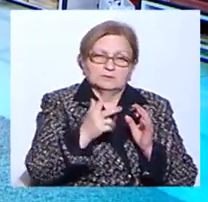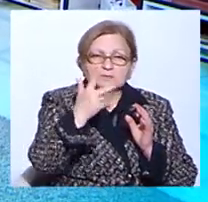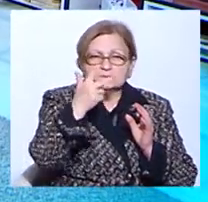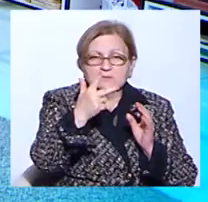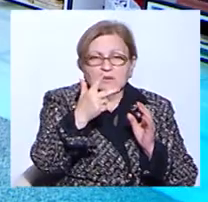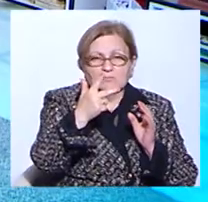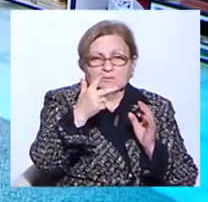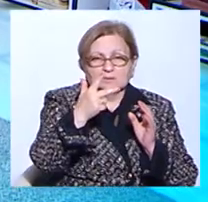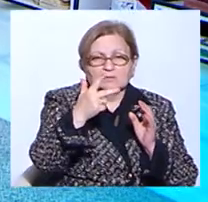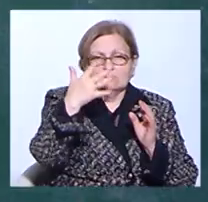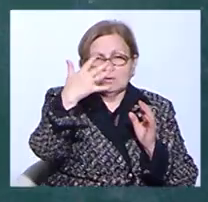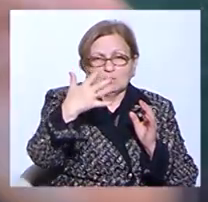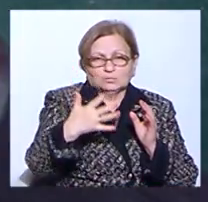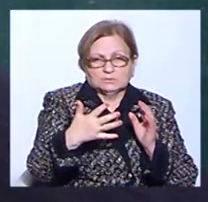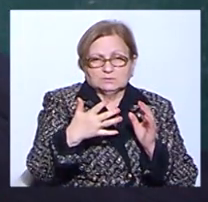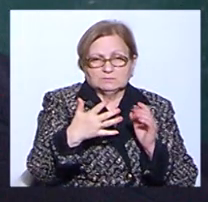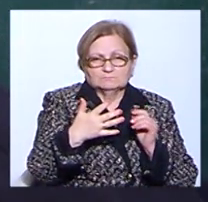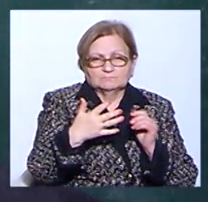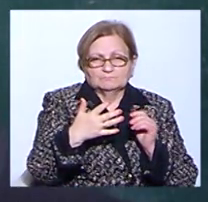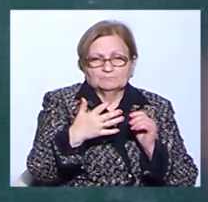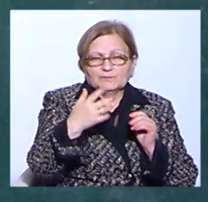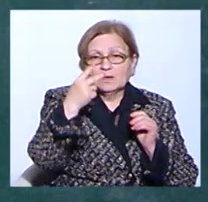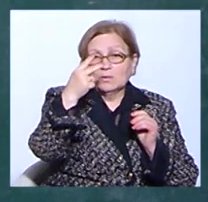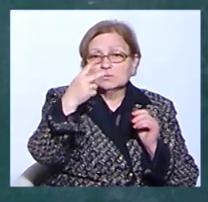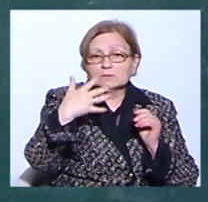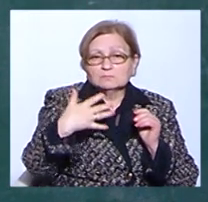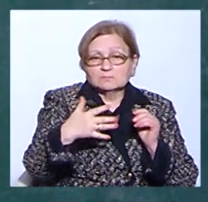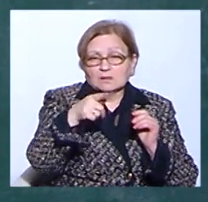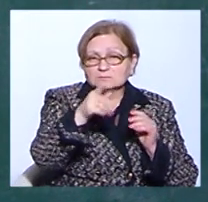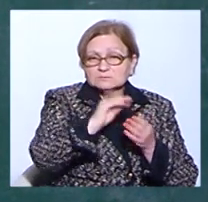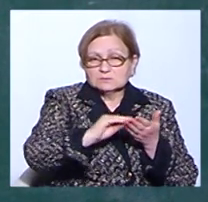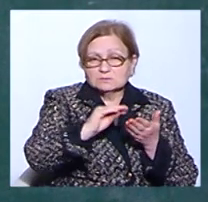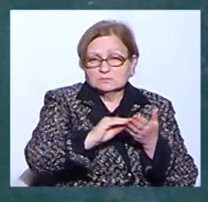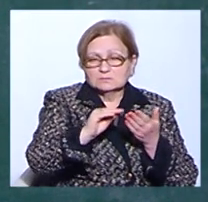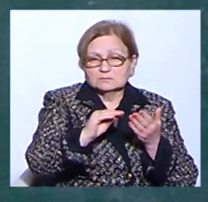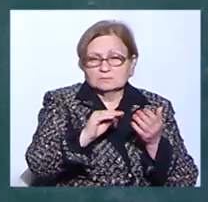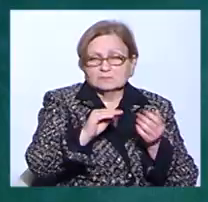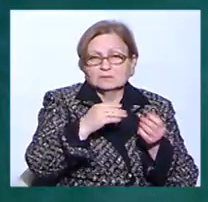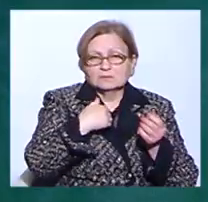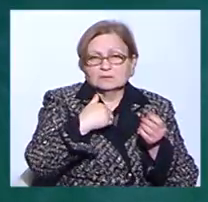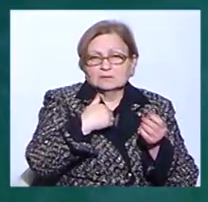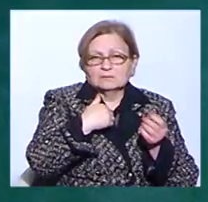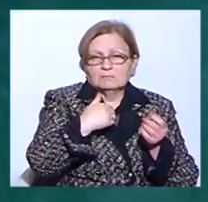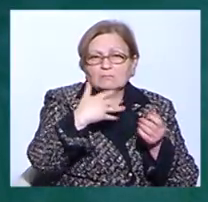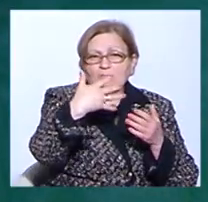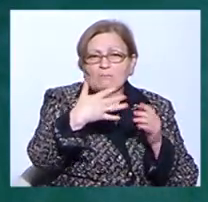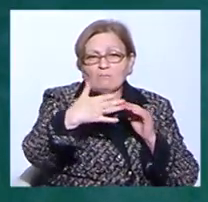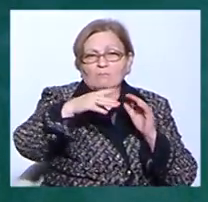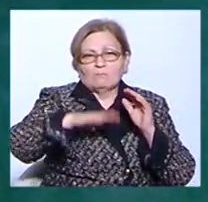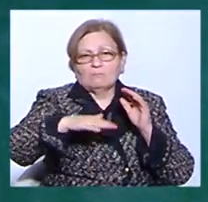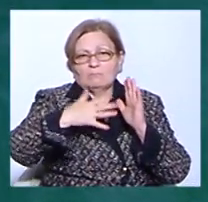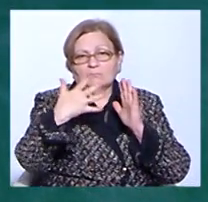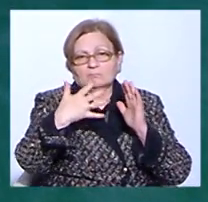მე-5-ი. ამ შემთხვევაში რადგან 2 მე-5-ი აქ წილადი, მე-5-ებით წარმოდგენა მინდა 3 მე-5-ის